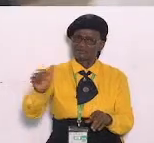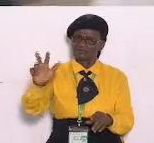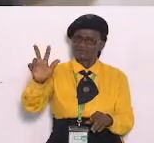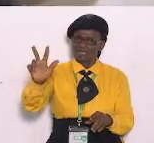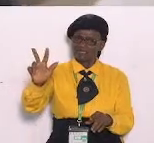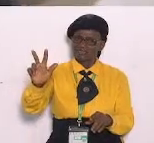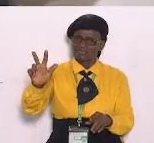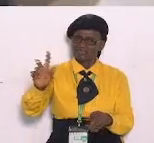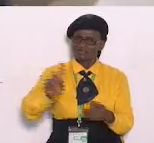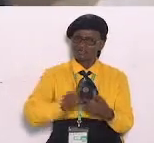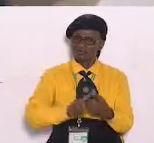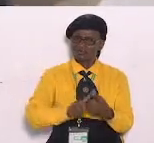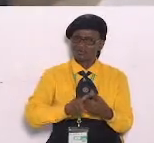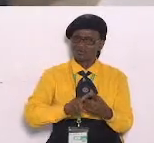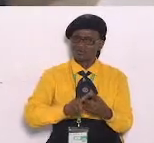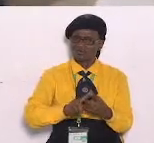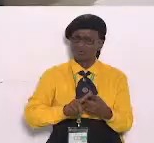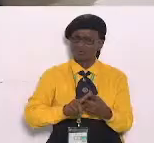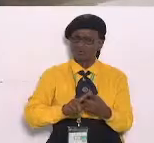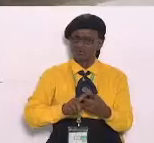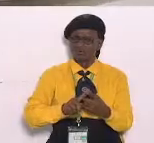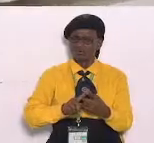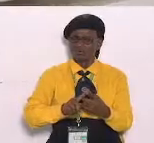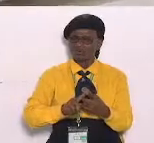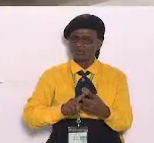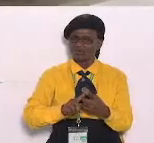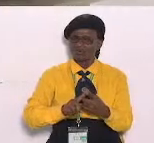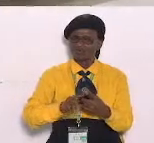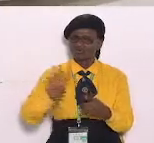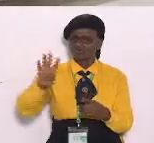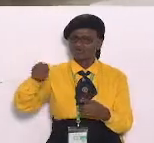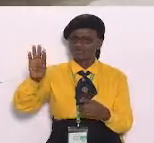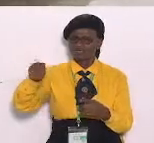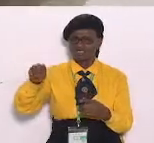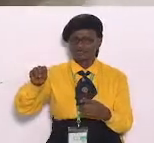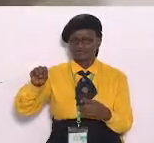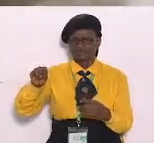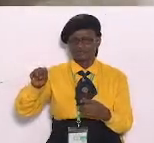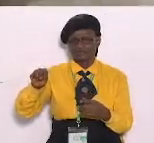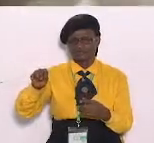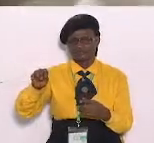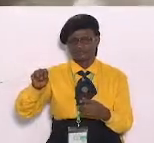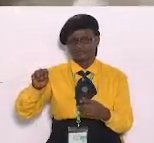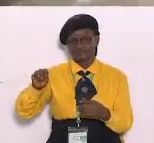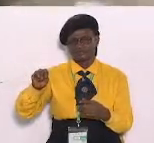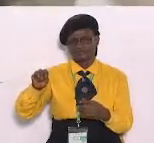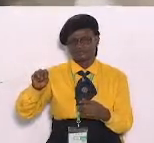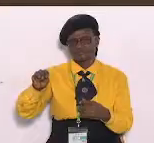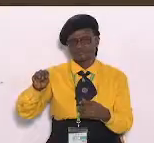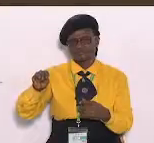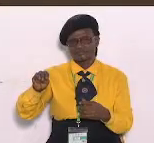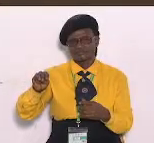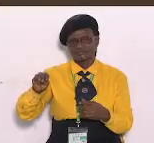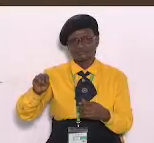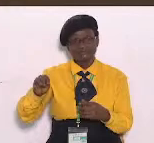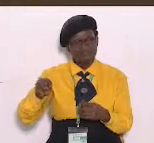13 à 14 galat 3 verset 13 à